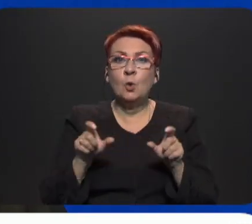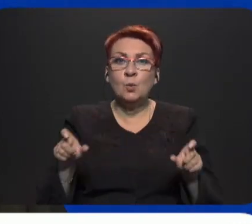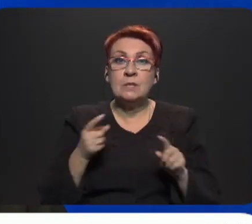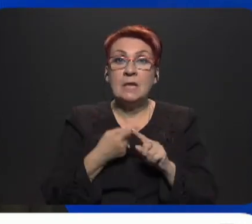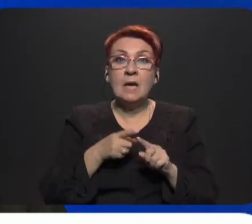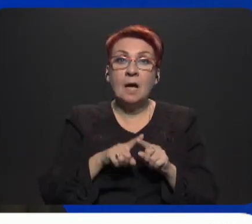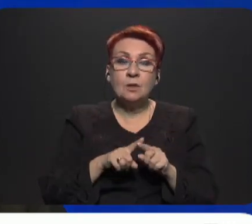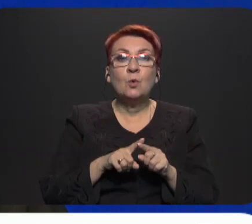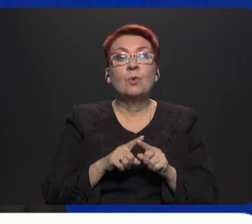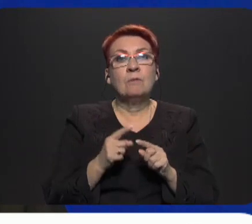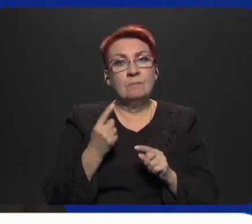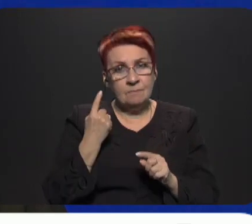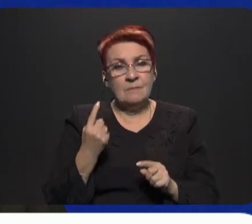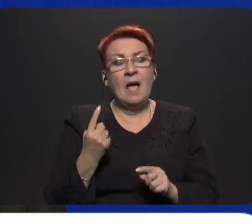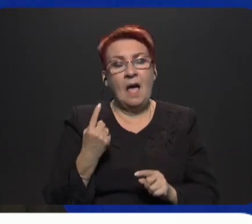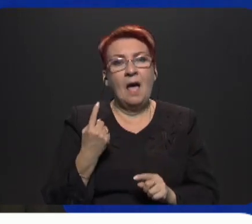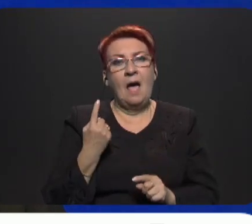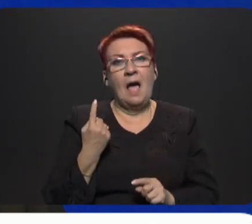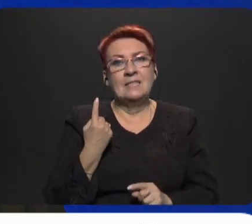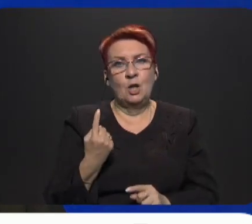которые одиноки.